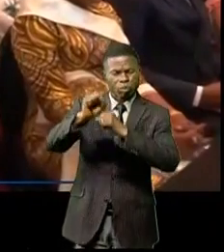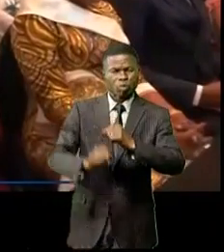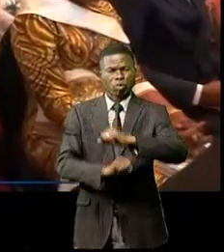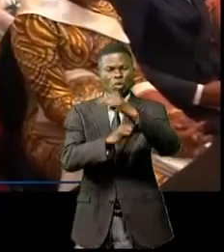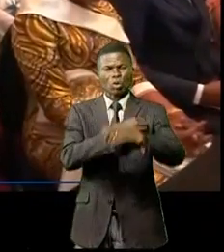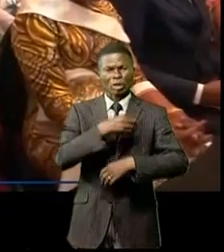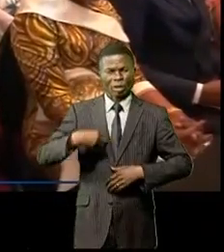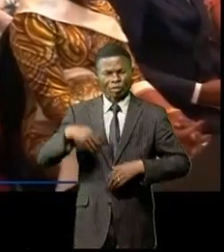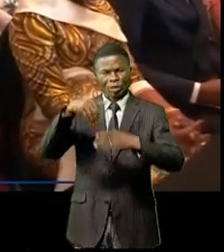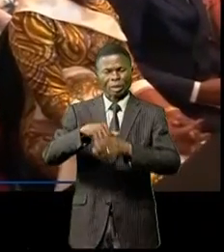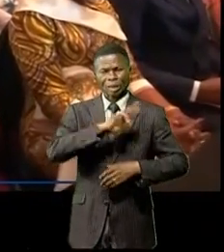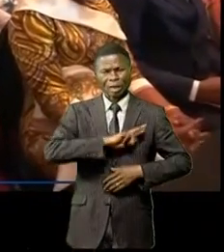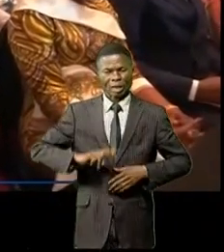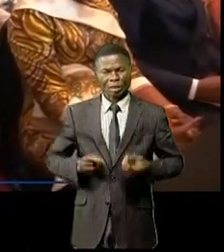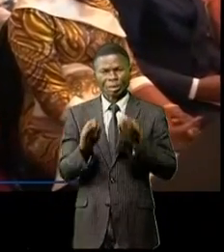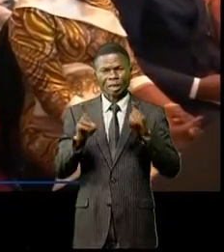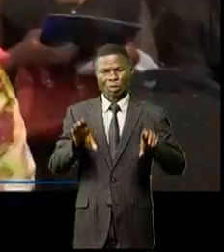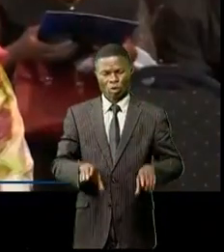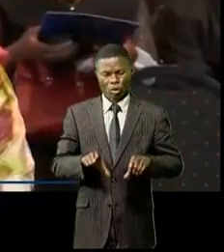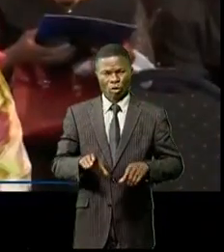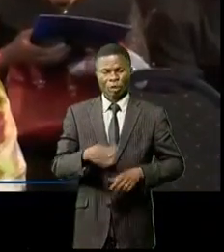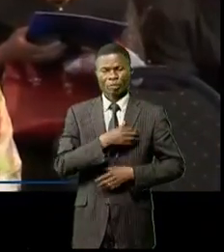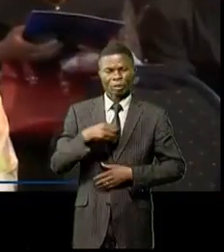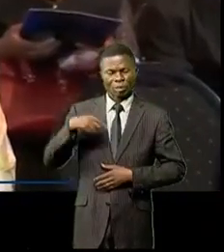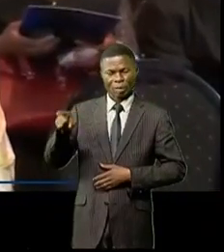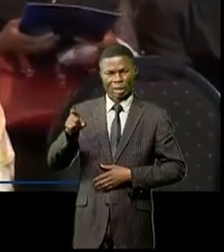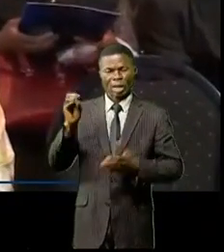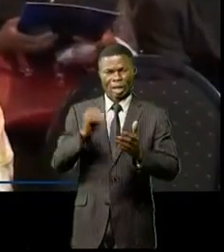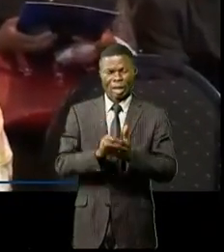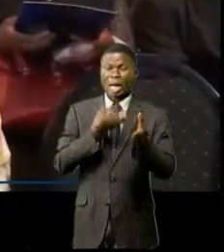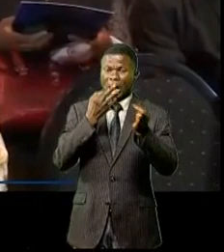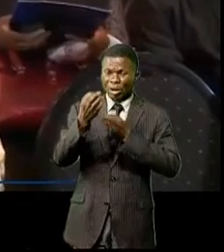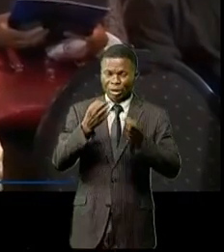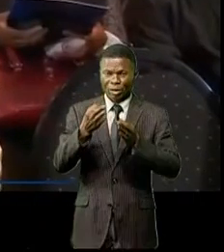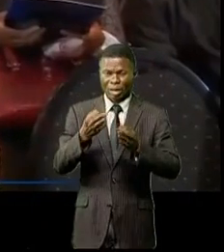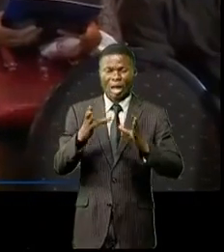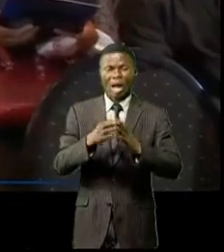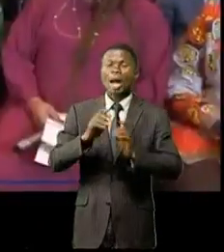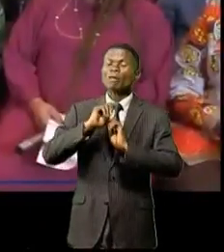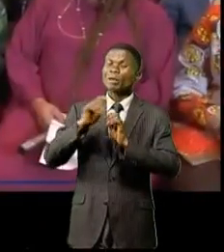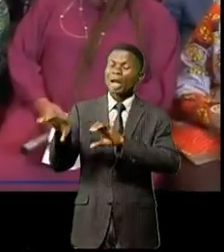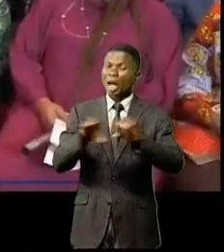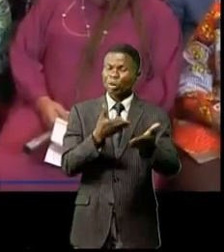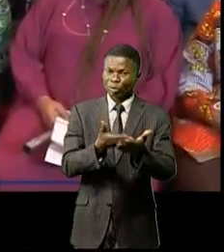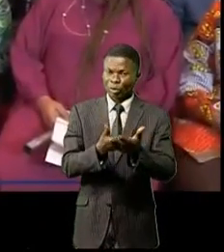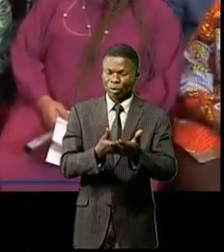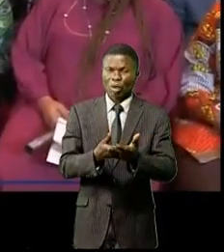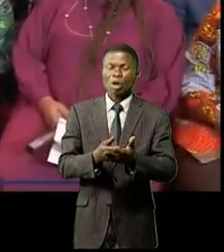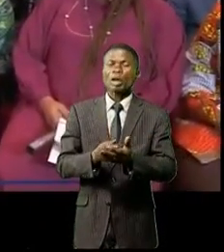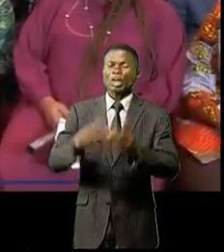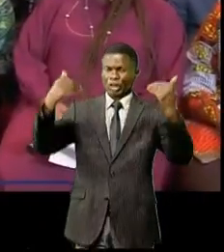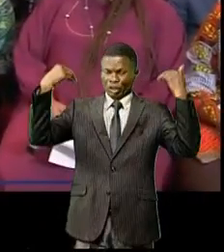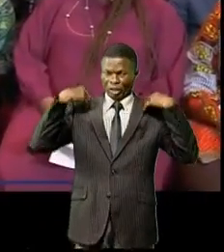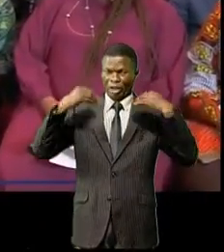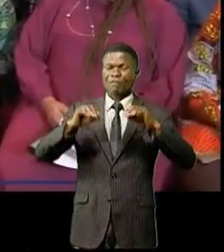en République démocratique du Congo. Gisèle Ndaye a également indiqué que par ses gestes, la promotrice de cette fondation,